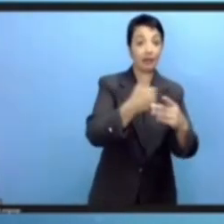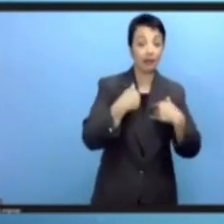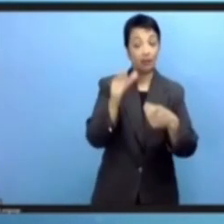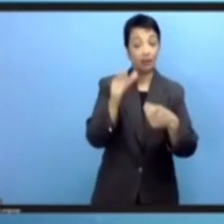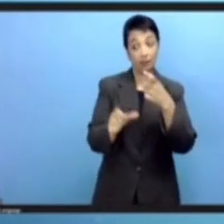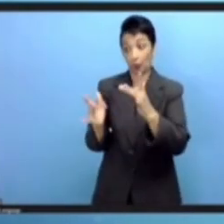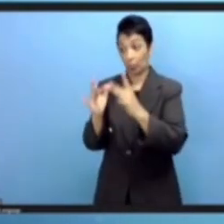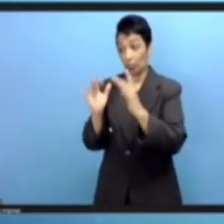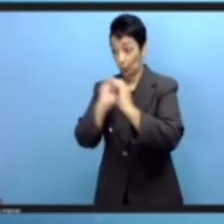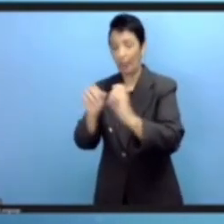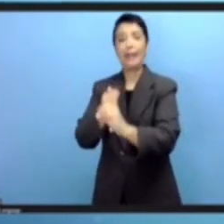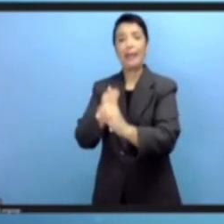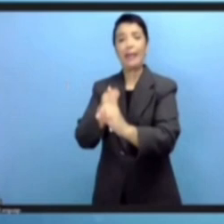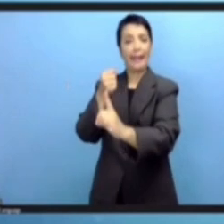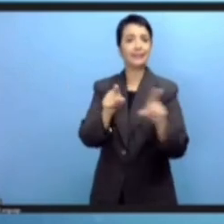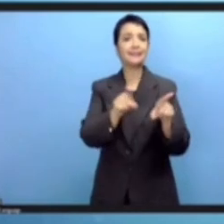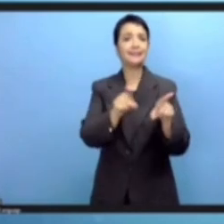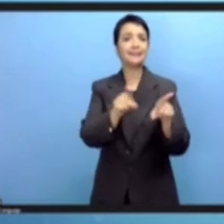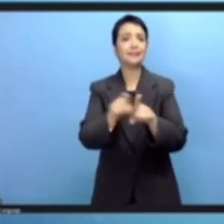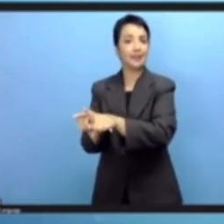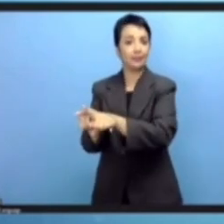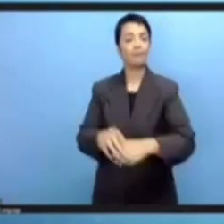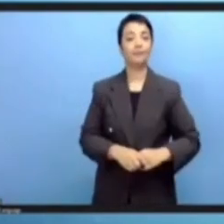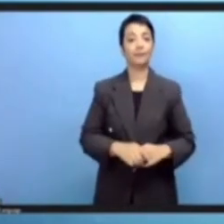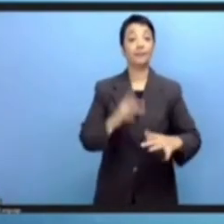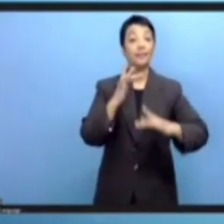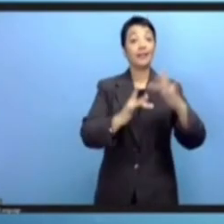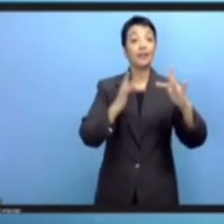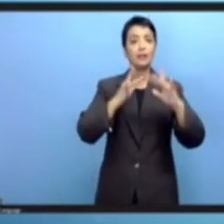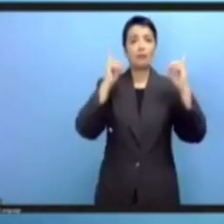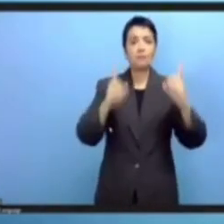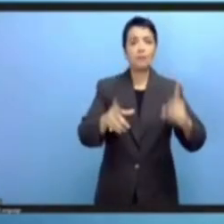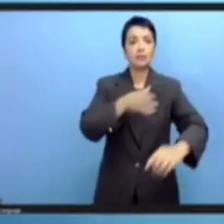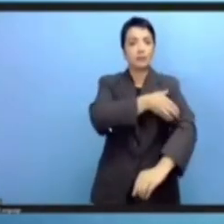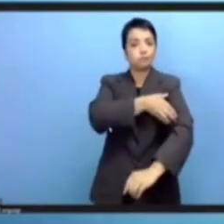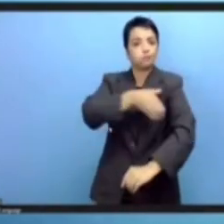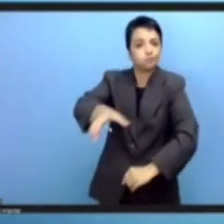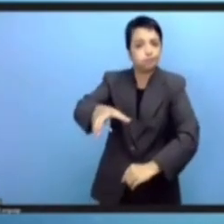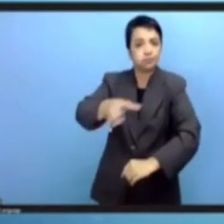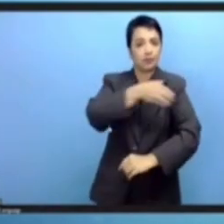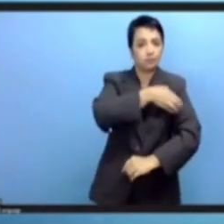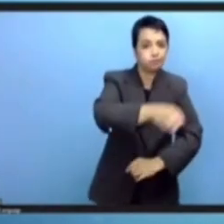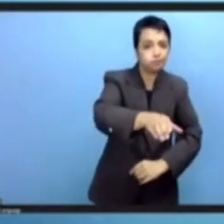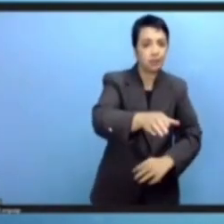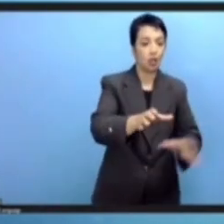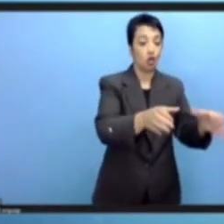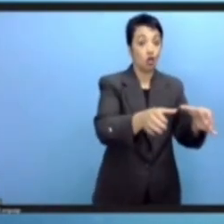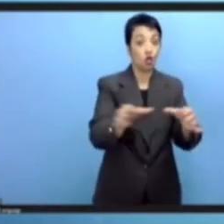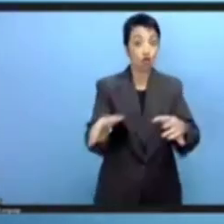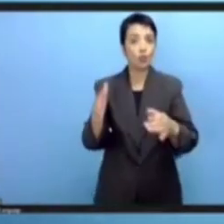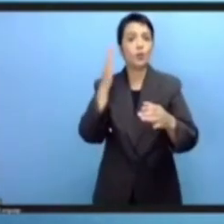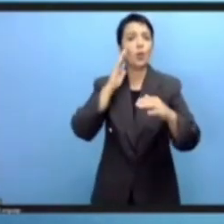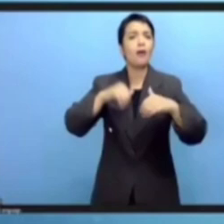l'interconnectivité et le fait d'enfin pouvoir connecter ceux qui ne l'étaient pas encore, l'autonomisation et le fait donc